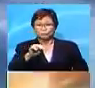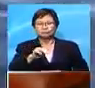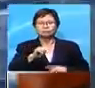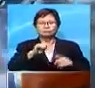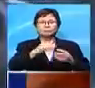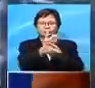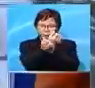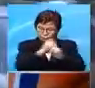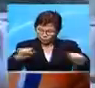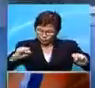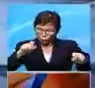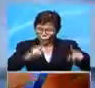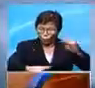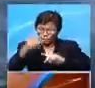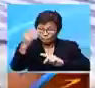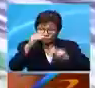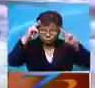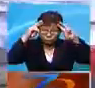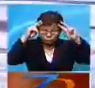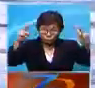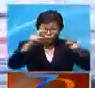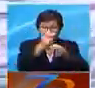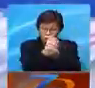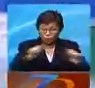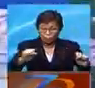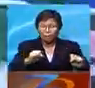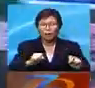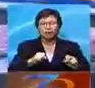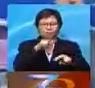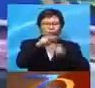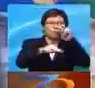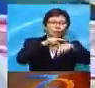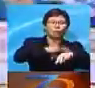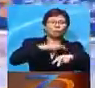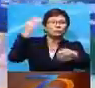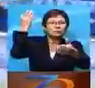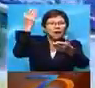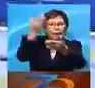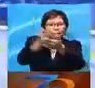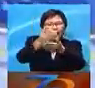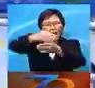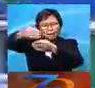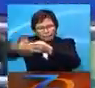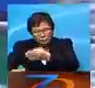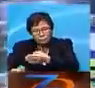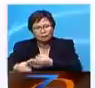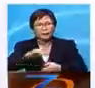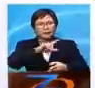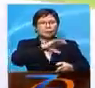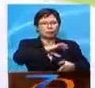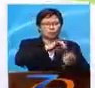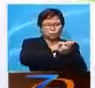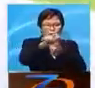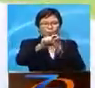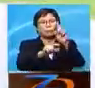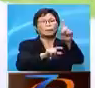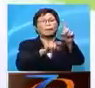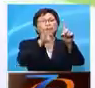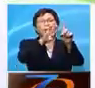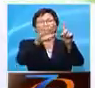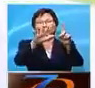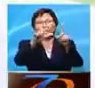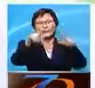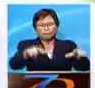awam akan dipantau rapi pihak polis sehingga prosesnya selesai Dalam pada itu pihaknya meluluskan 145 permit